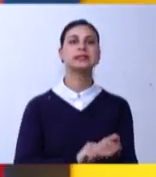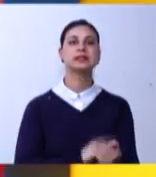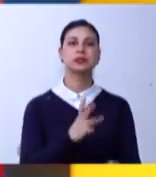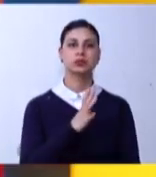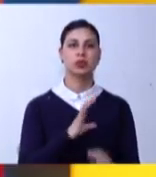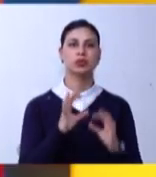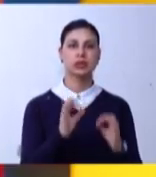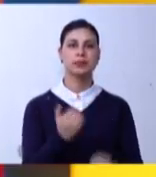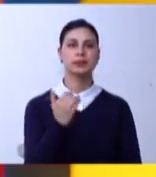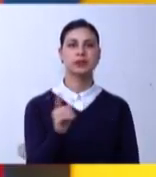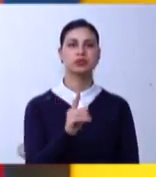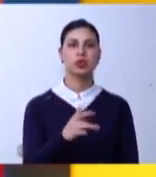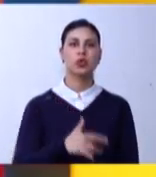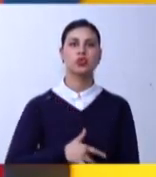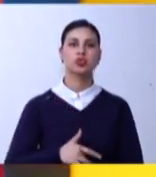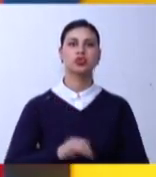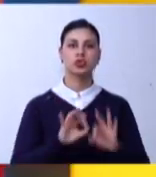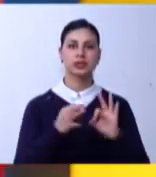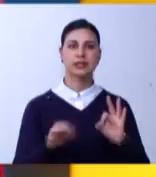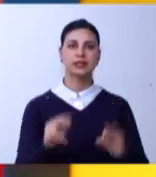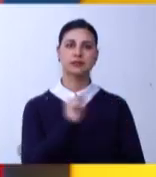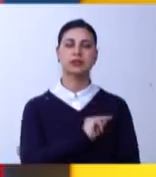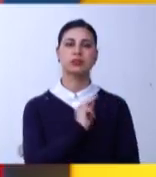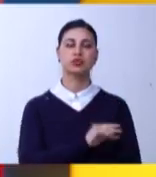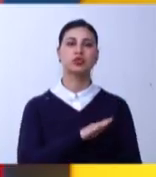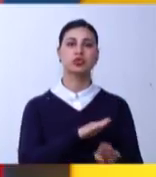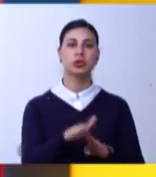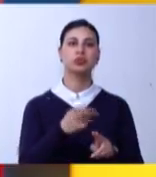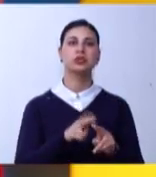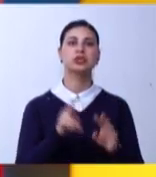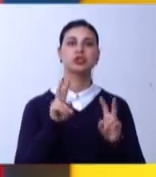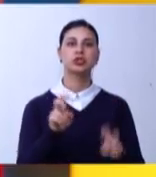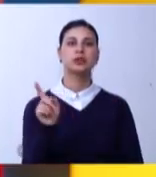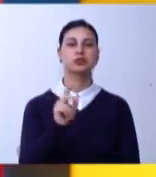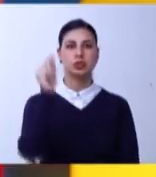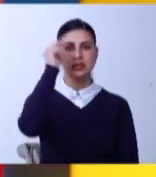მობილიზებული იმისათვის, რომ კუჭნაწლავის ტრაქტში სამუშაო შეასრულოს, ეს ნიშნავს იმას, რომ